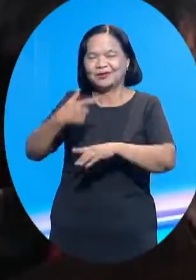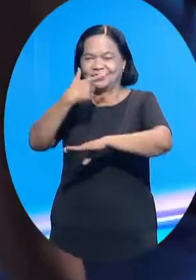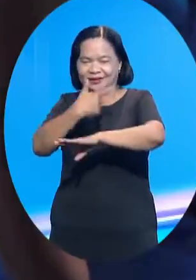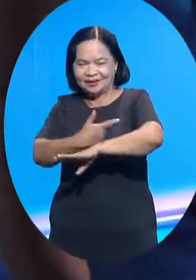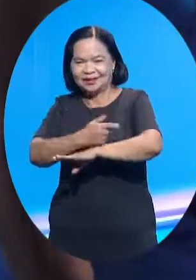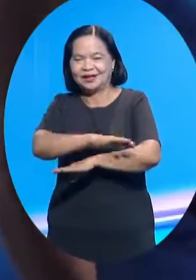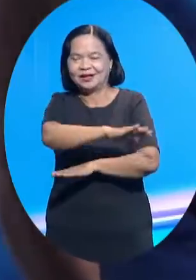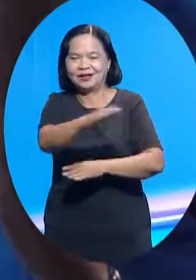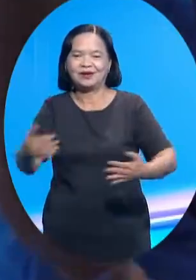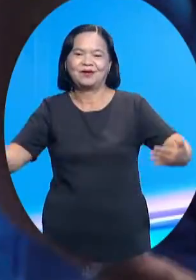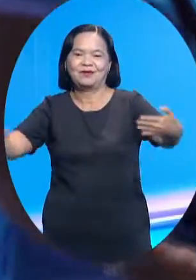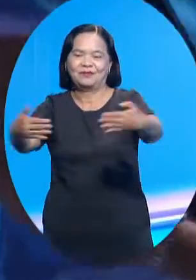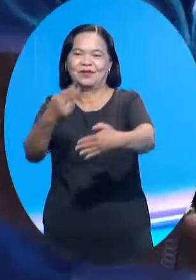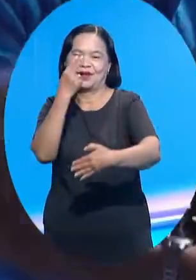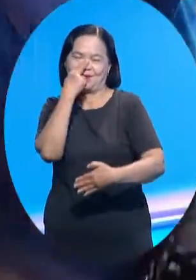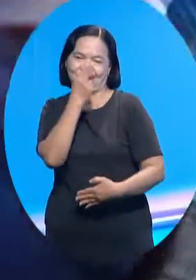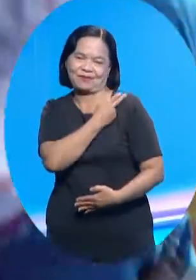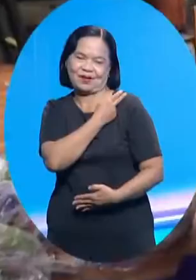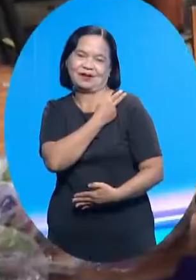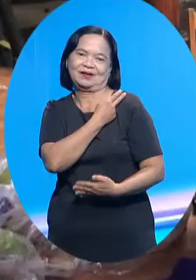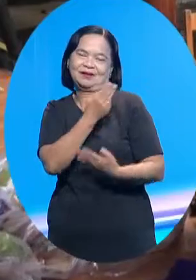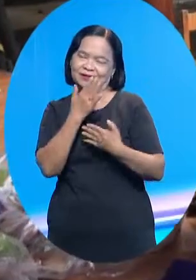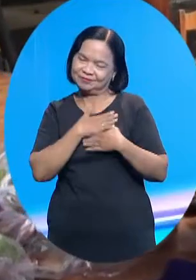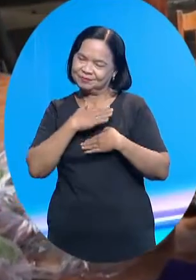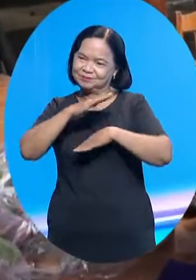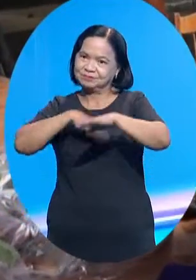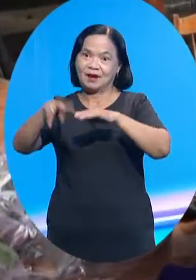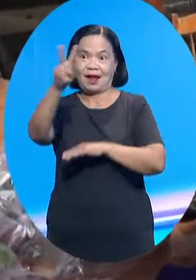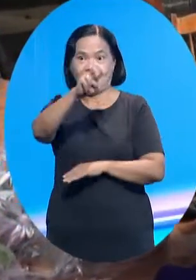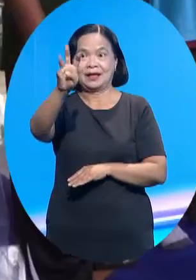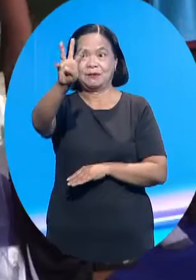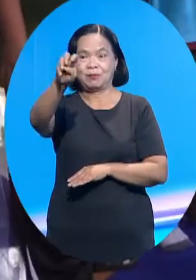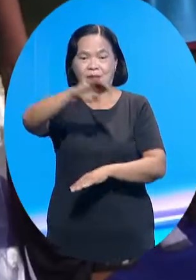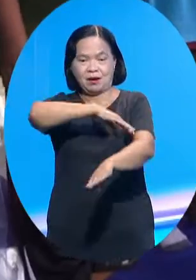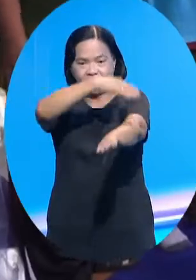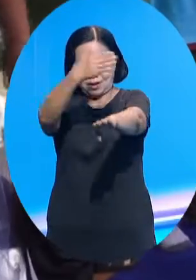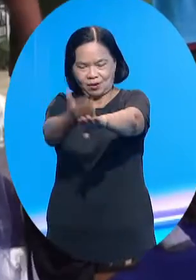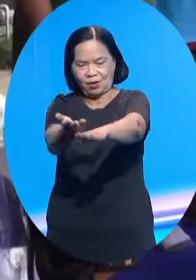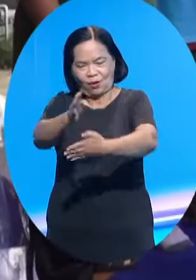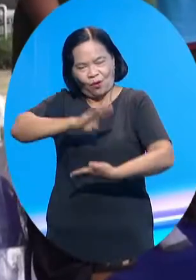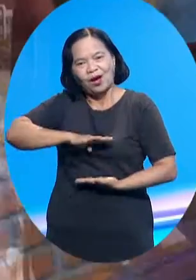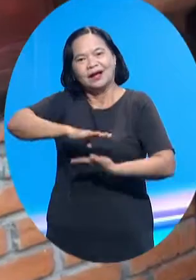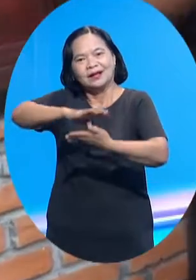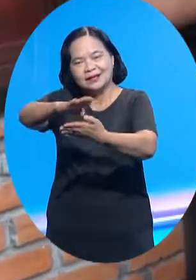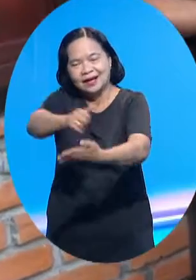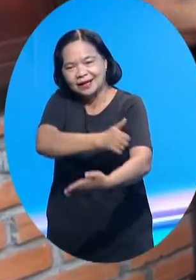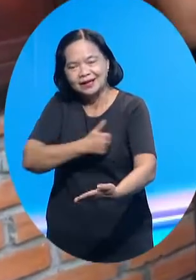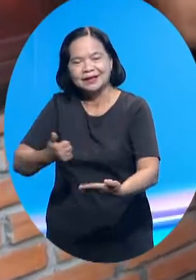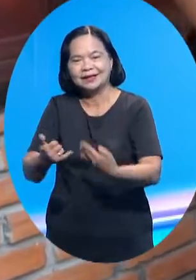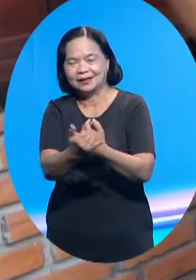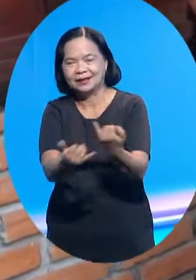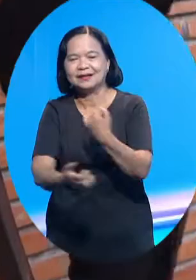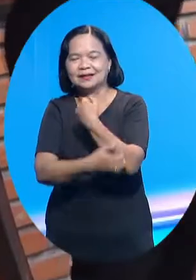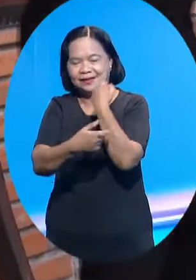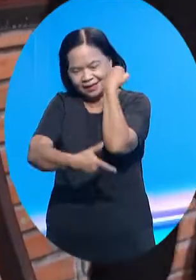Đoàn từ thiện vòng tay Việt Nam và các Mạnh Thường Quân đã xây dựng 230 cây cầu và quà tặng cho người dân và thiếu nhi nghèo từ Cà